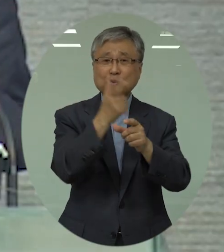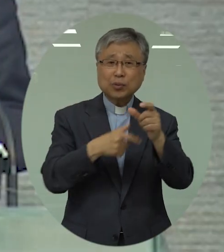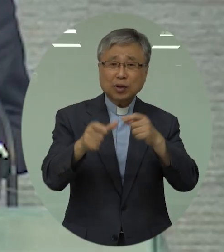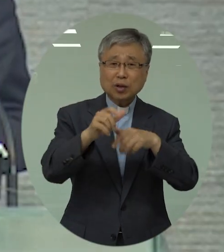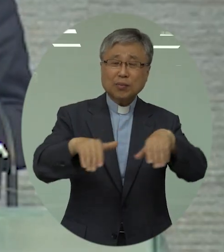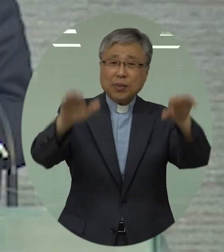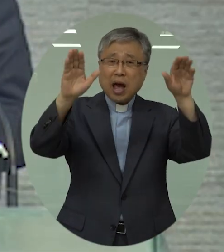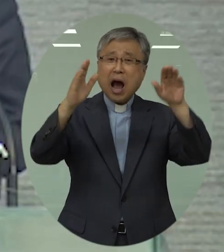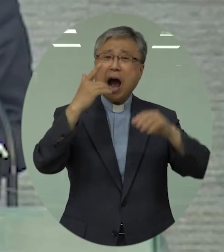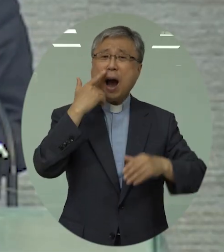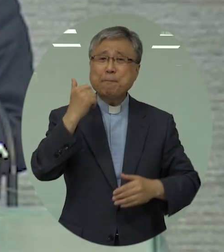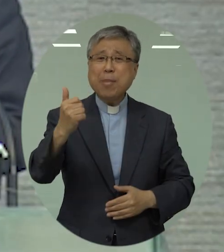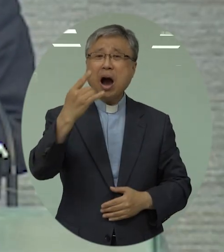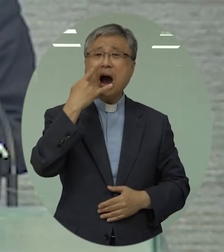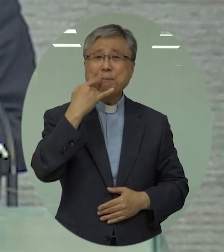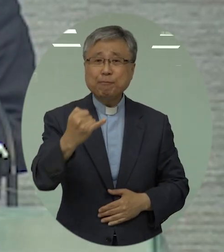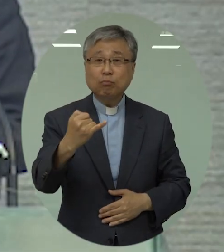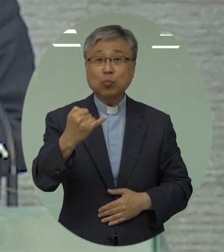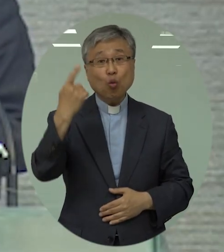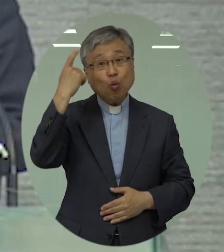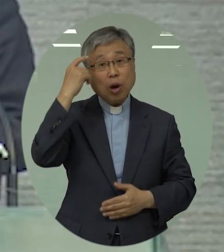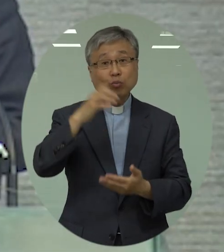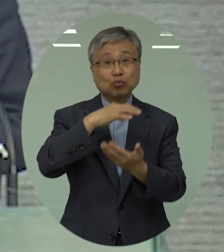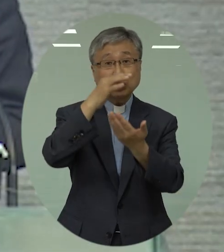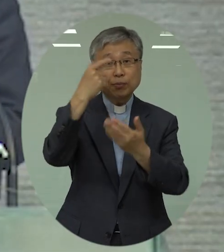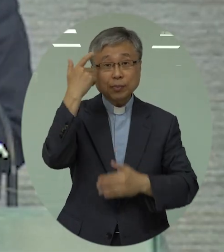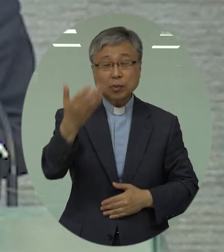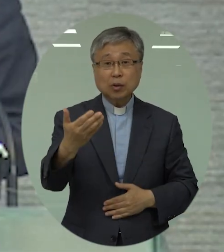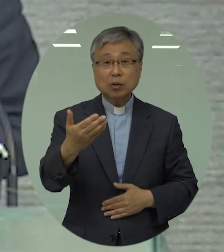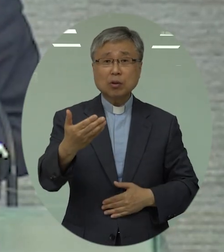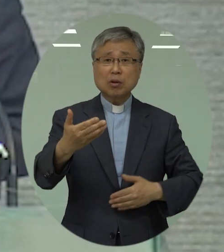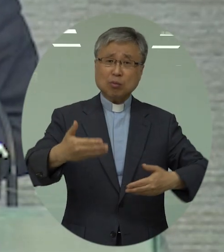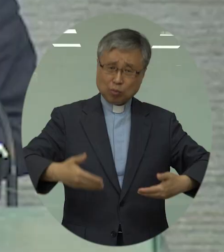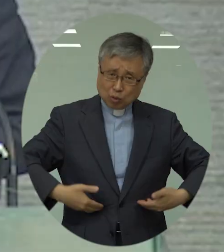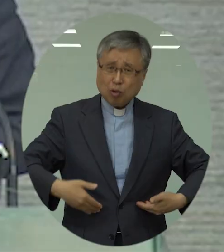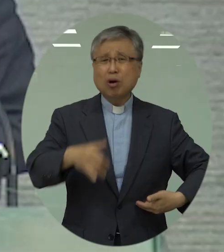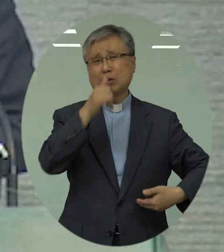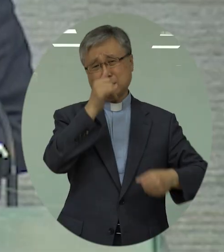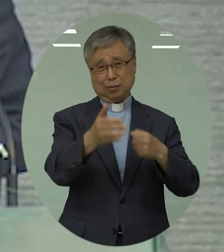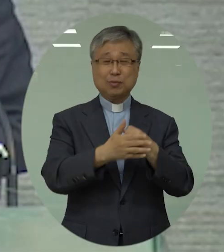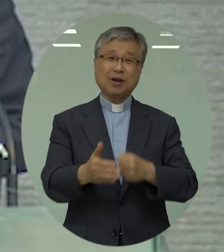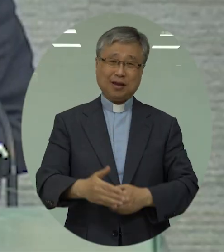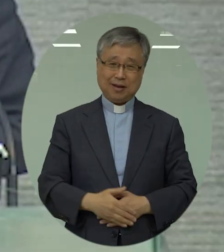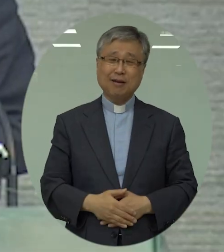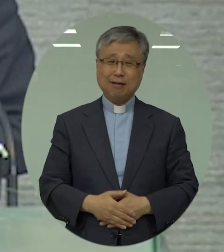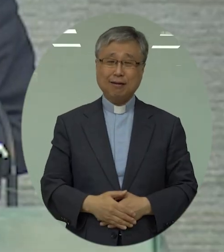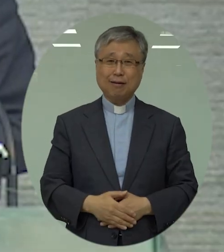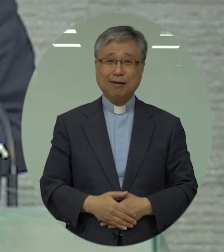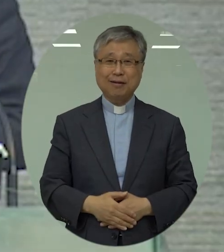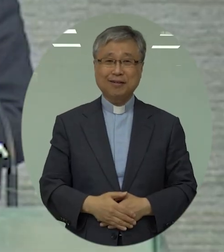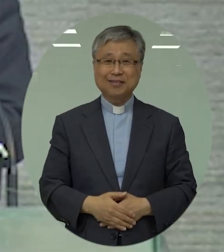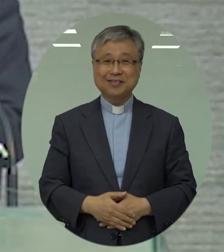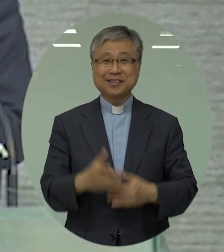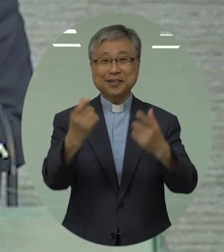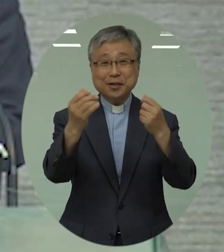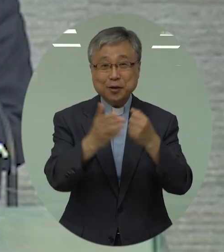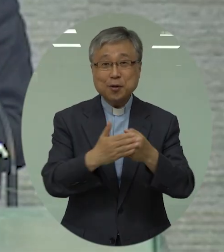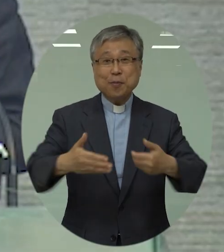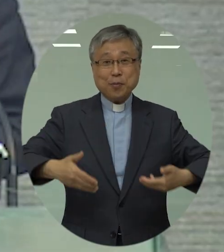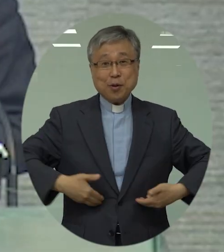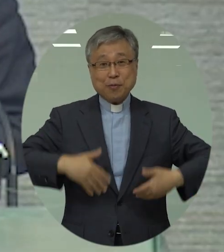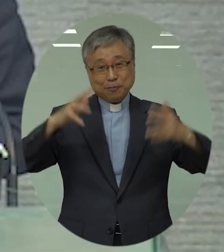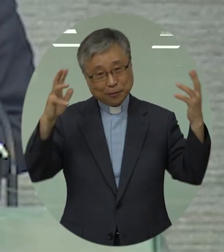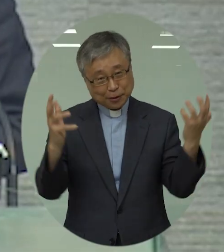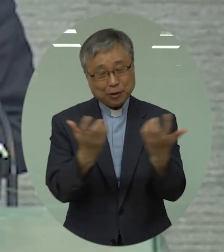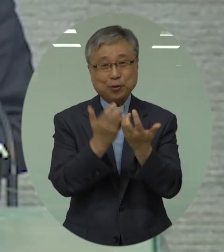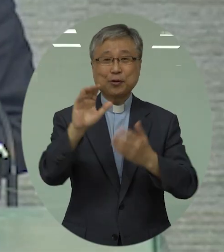되면 아빠, 엄마라고 왜 부릅니까? 필요한 것이 있어서 그래요. 필요한 것. 그래서 그 필요를